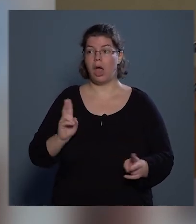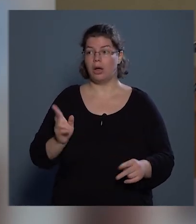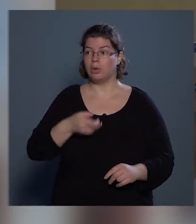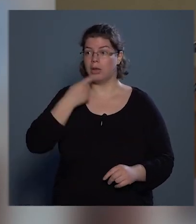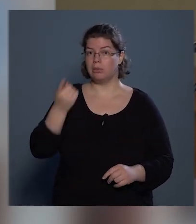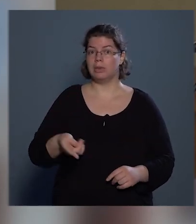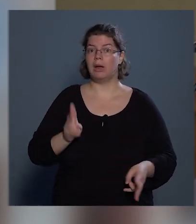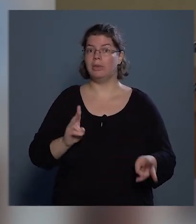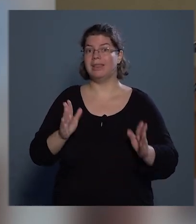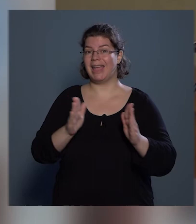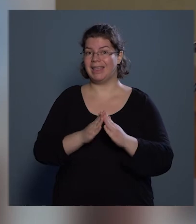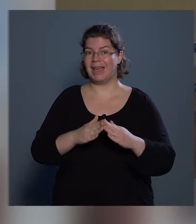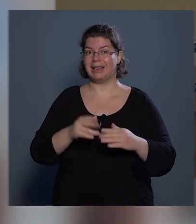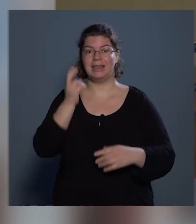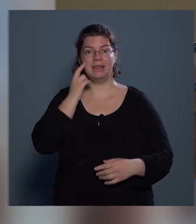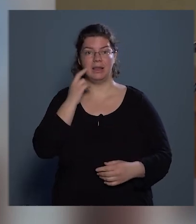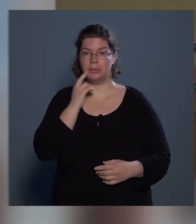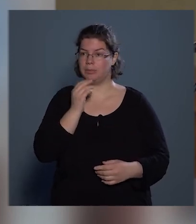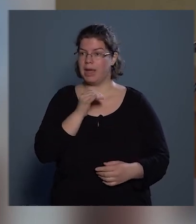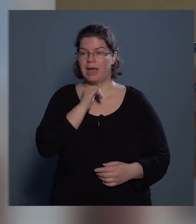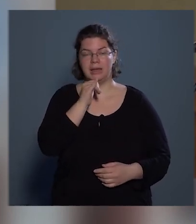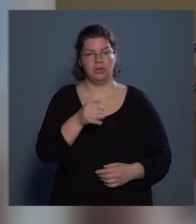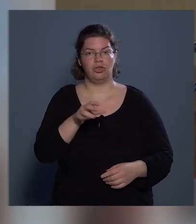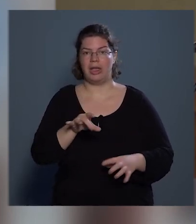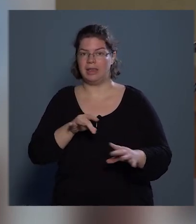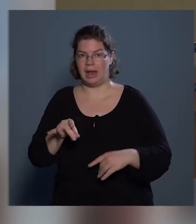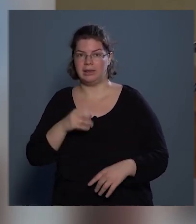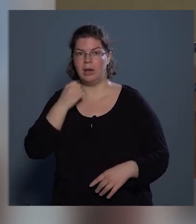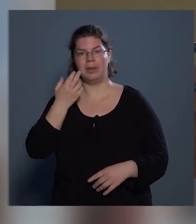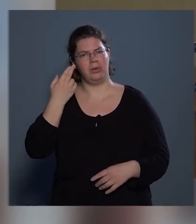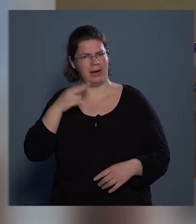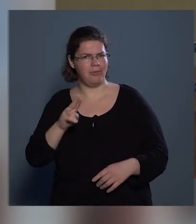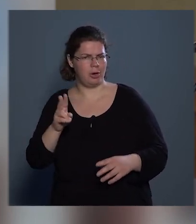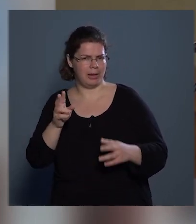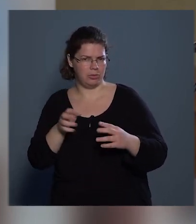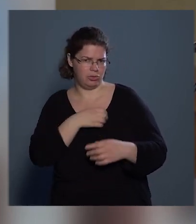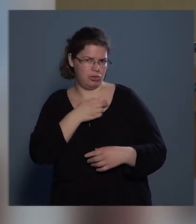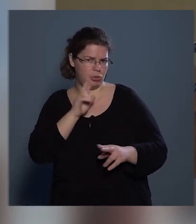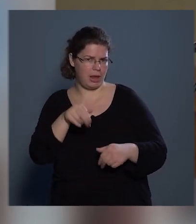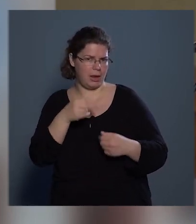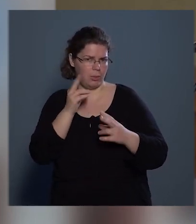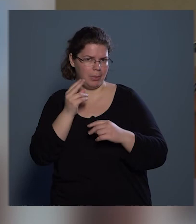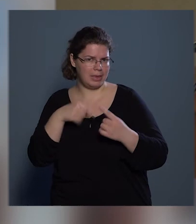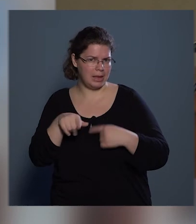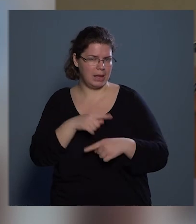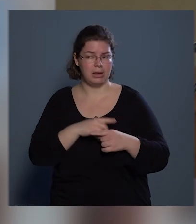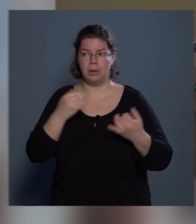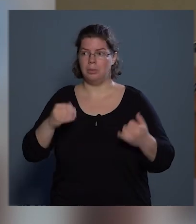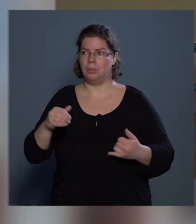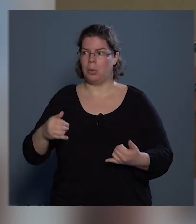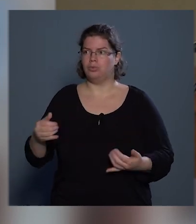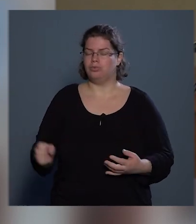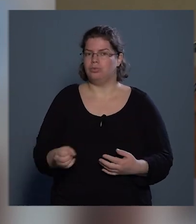egyházi intézményben nem történik szelekció, amikor a református iskoláról beszélgettünk. Most egyszerre kiderül,